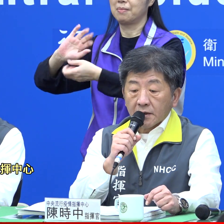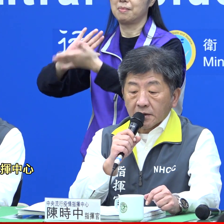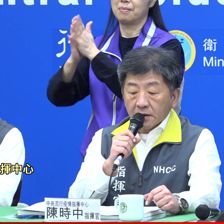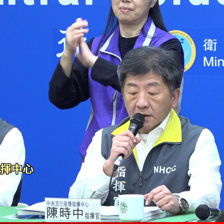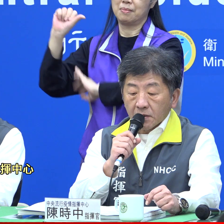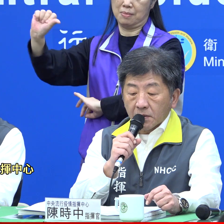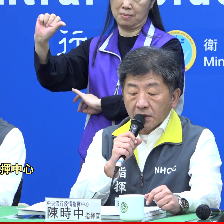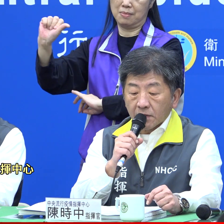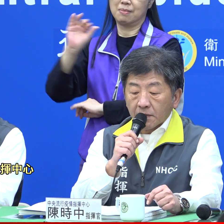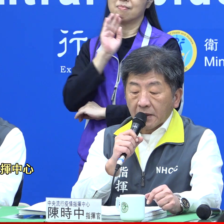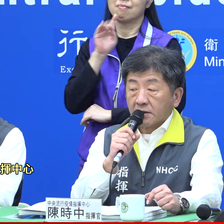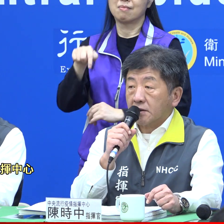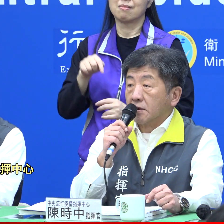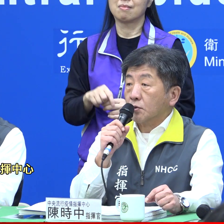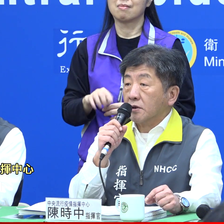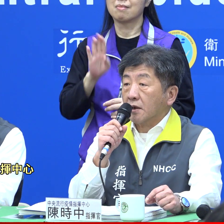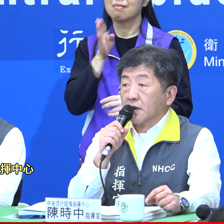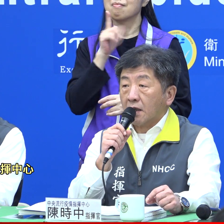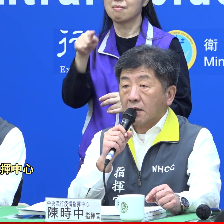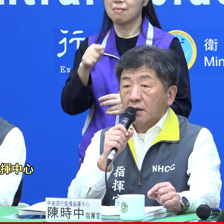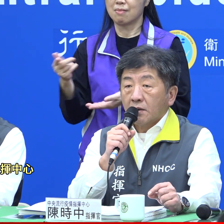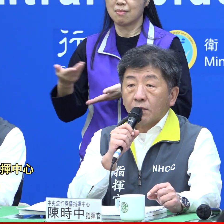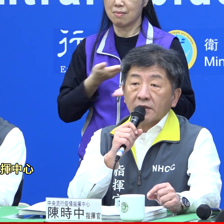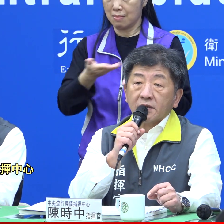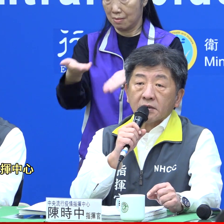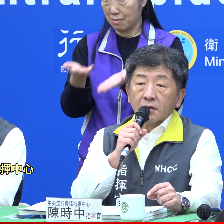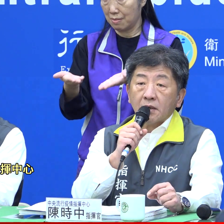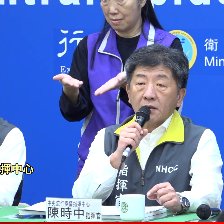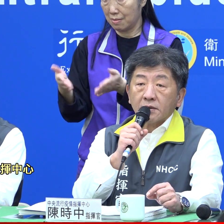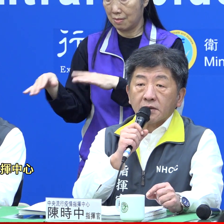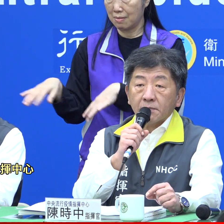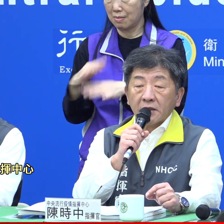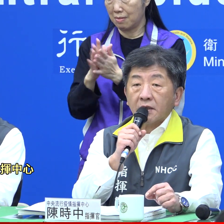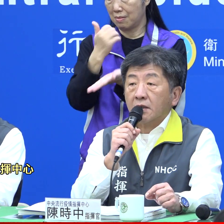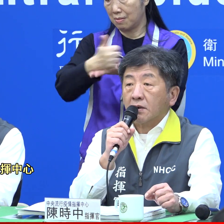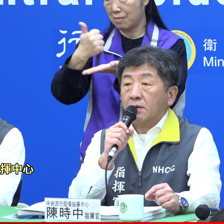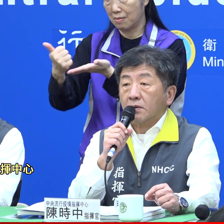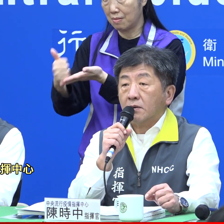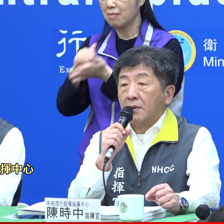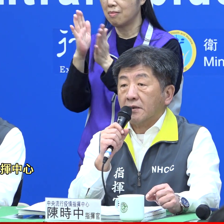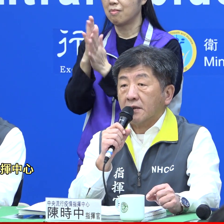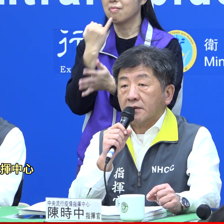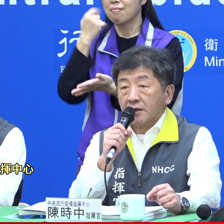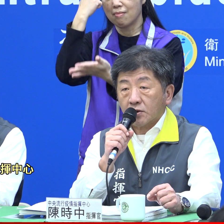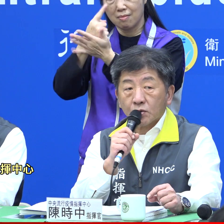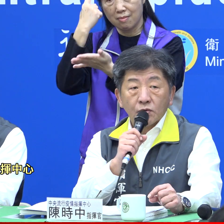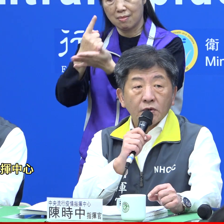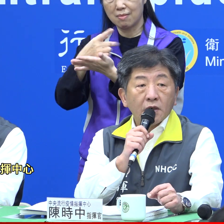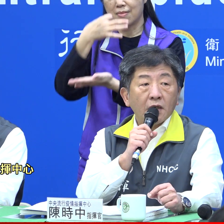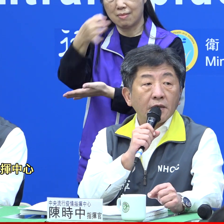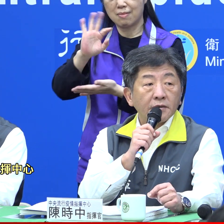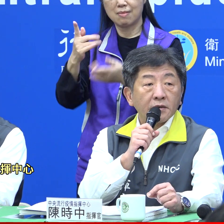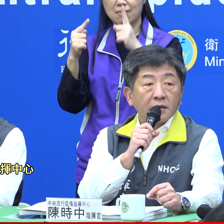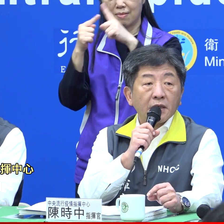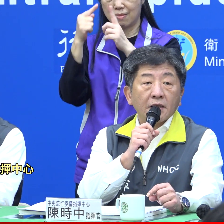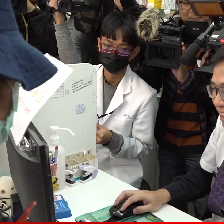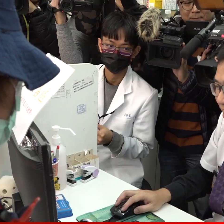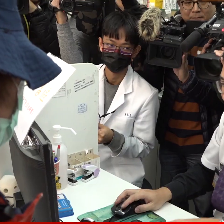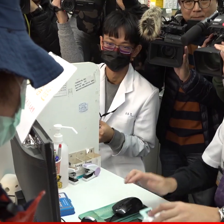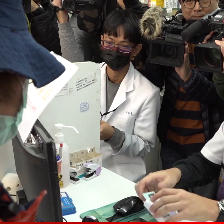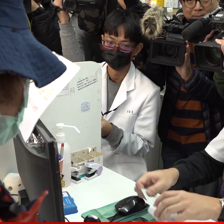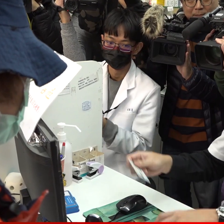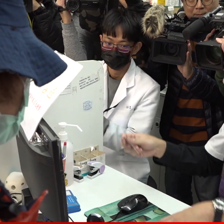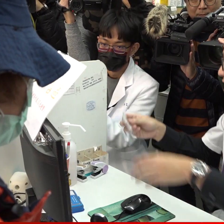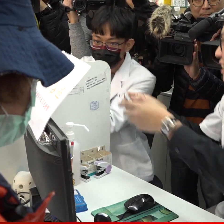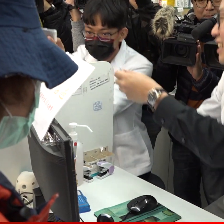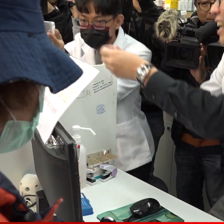过呢，在整个的供应，我们还是持续让它维持就是每天能够购买的人数。是一样。 配